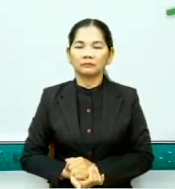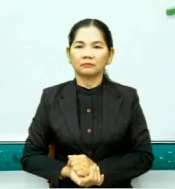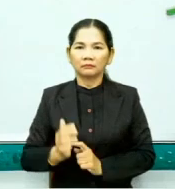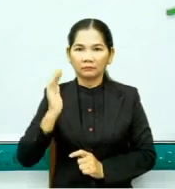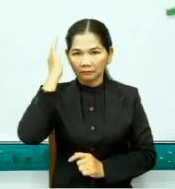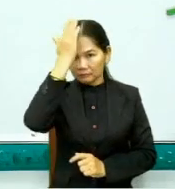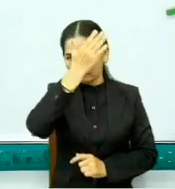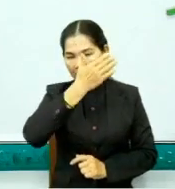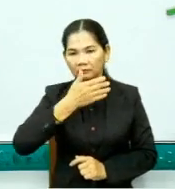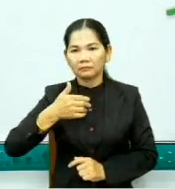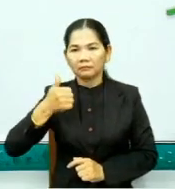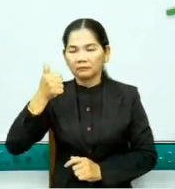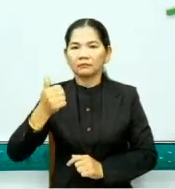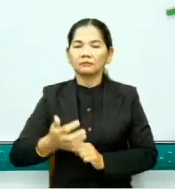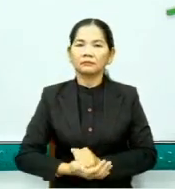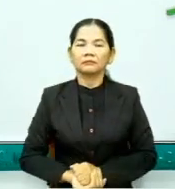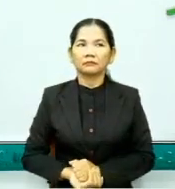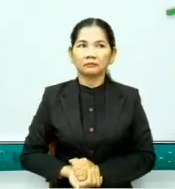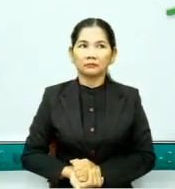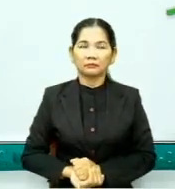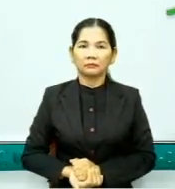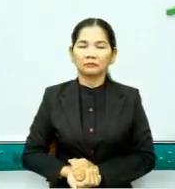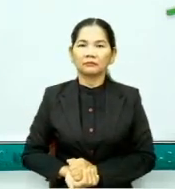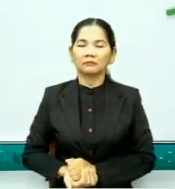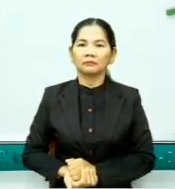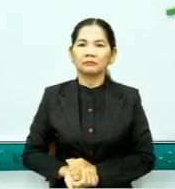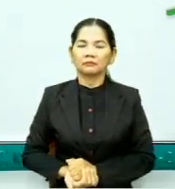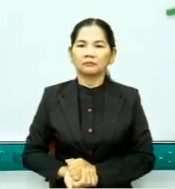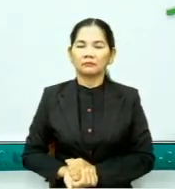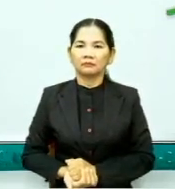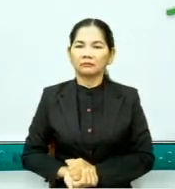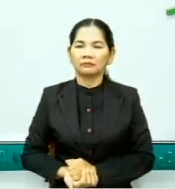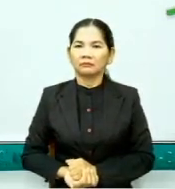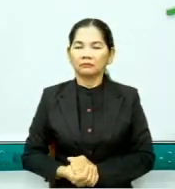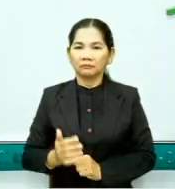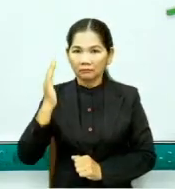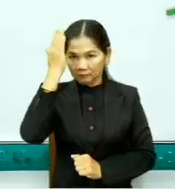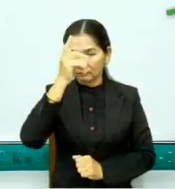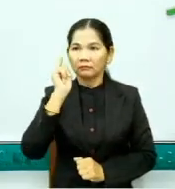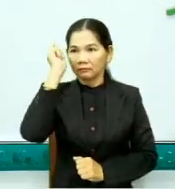ơi miên sầm rá sạch sạch